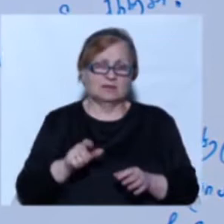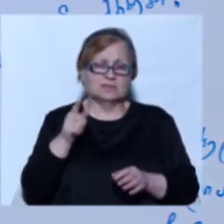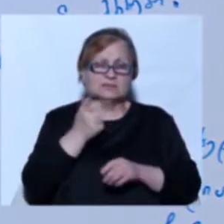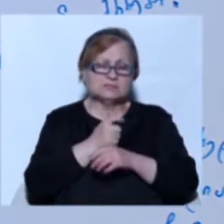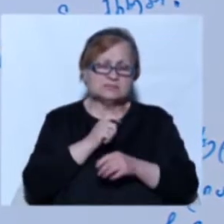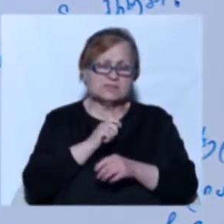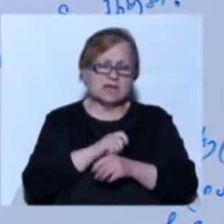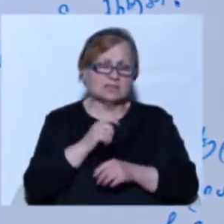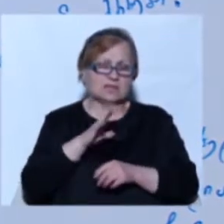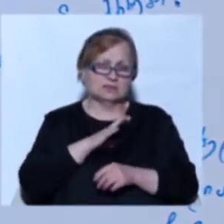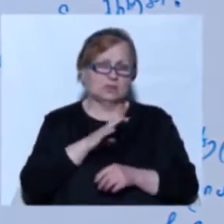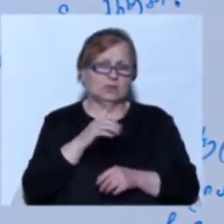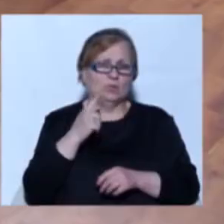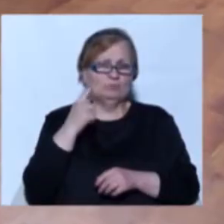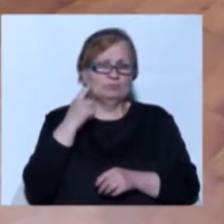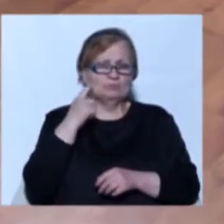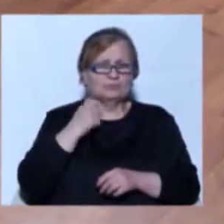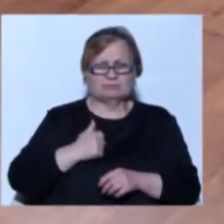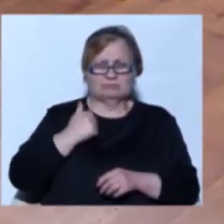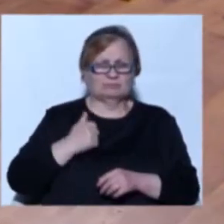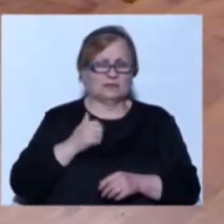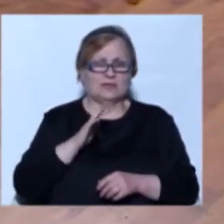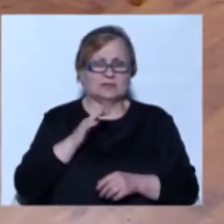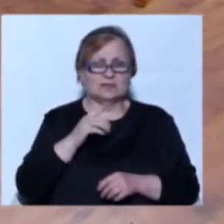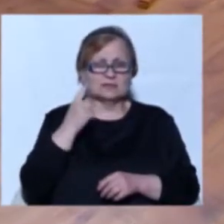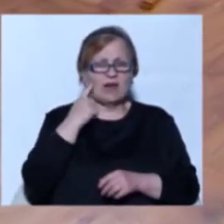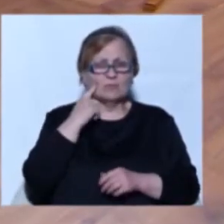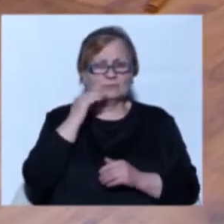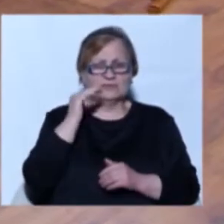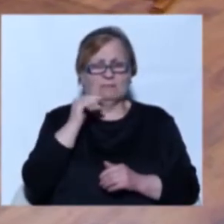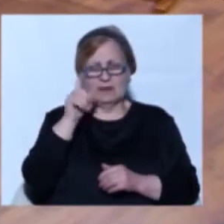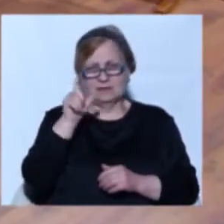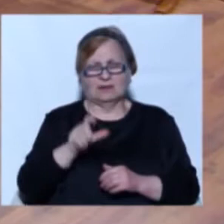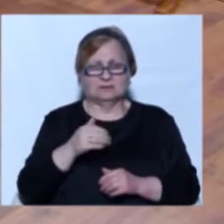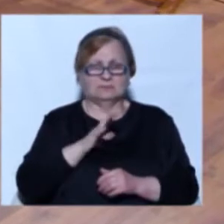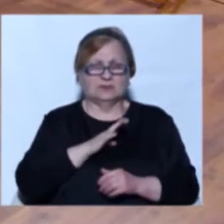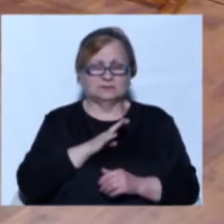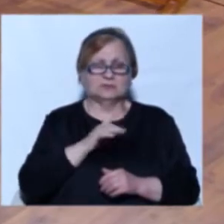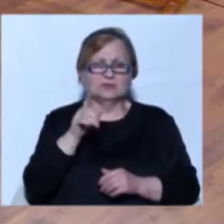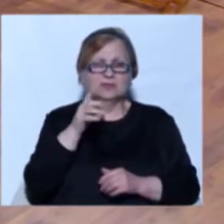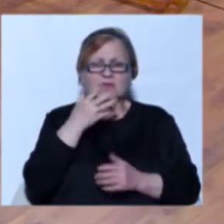თავმდაბალი ადამიანი იყო და არავის ესაუბრებოდა თავისი ლექსების შესახებ.